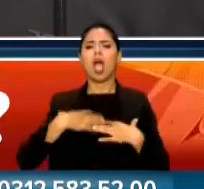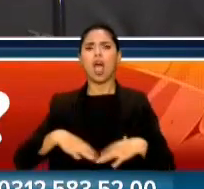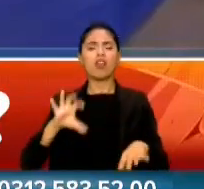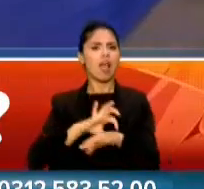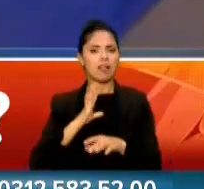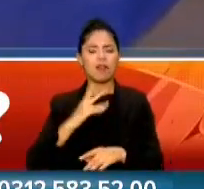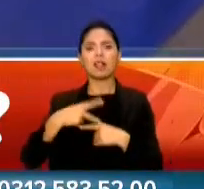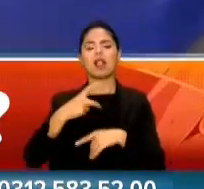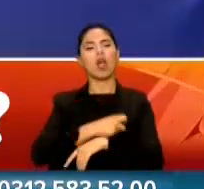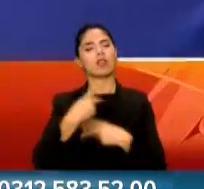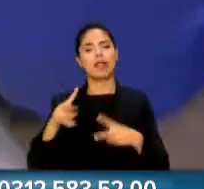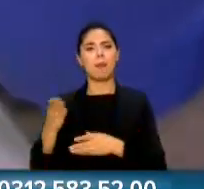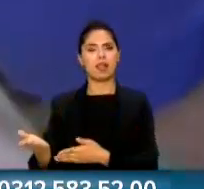onların teknik yapılması lazım